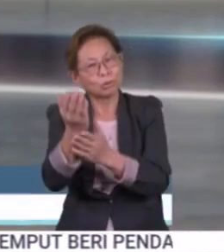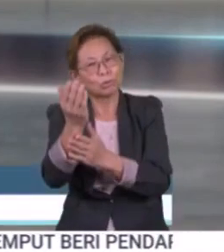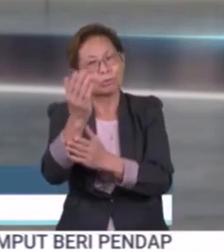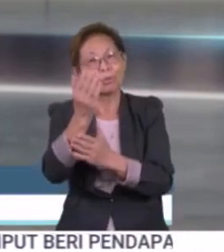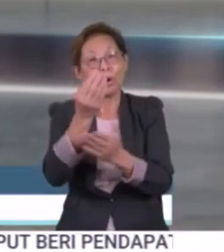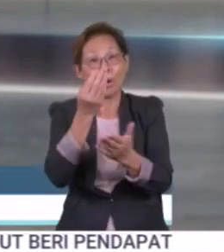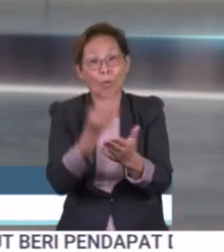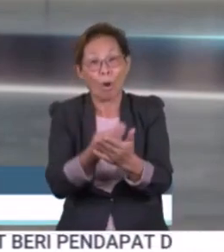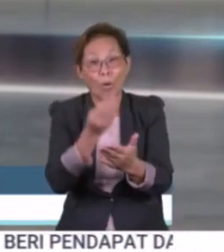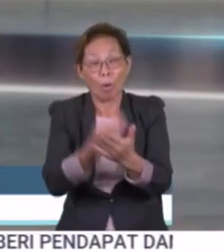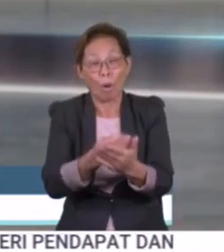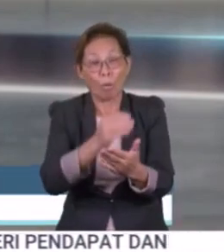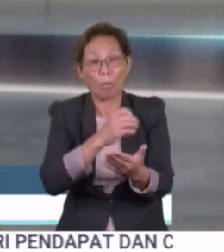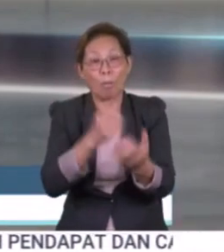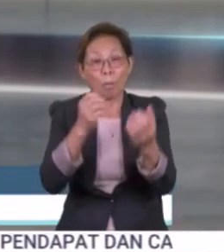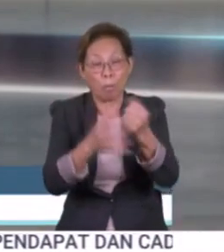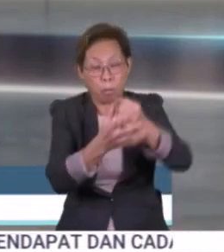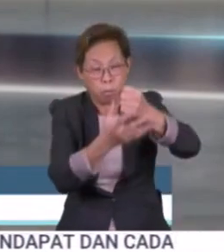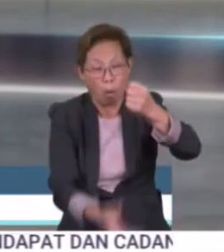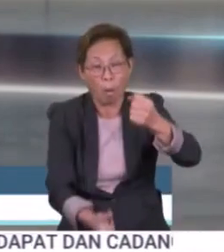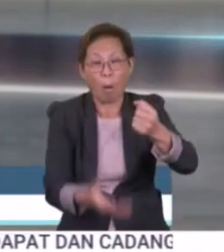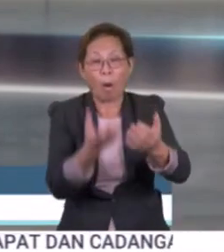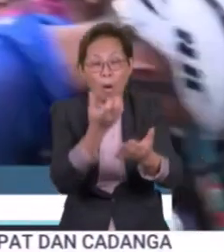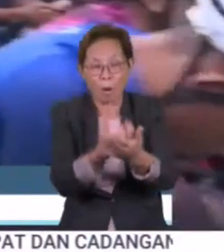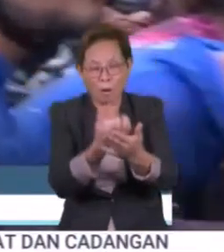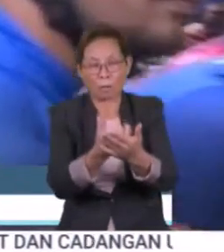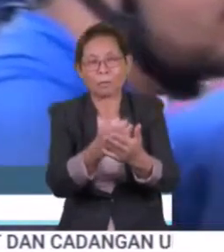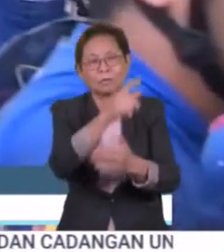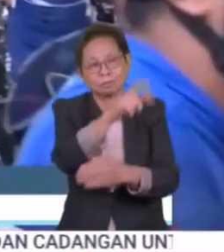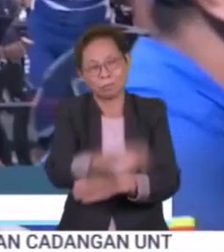ekonomi kepada komunitas setempat